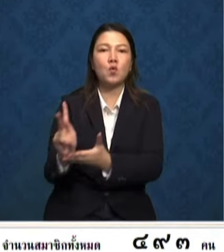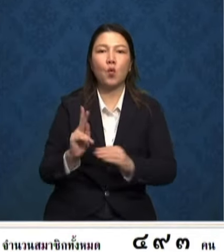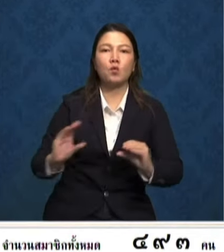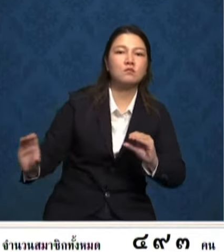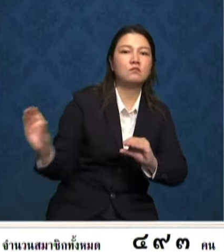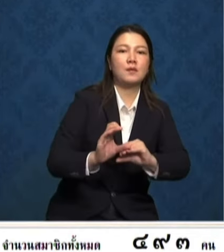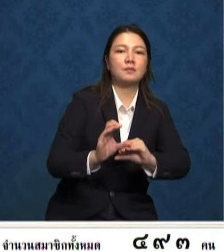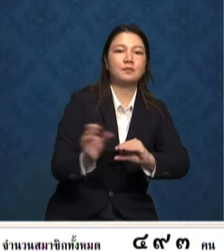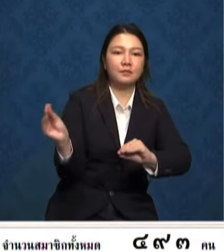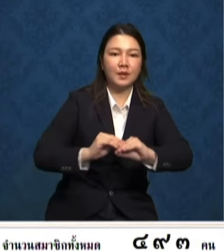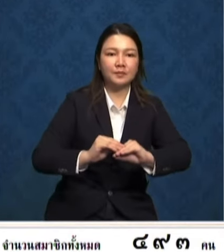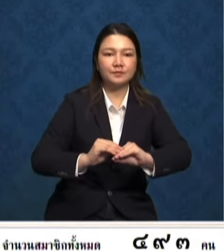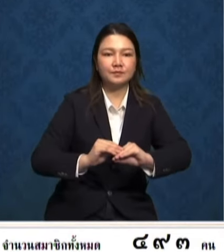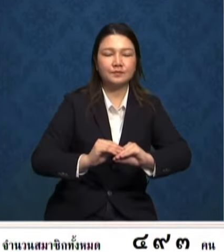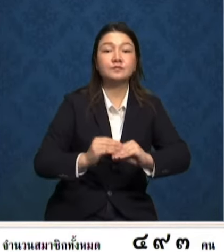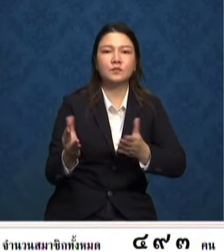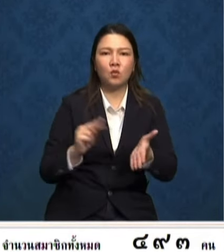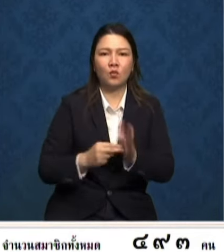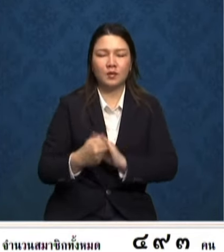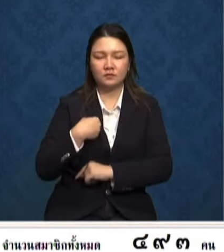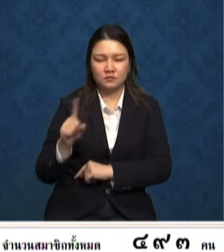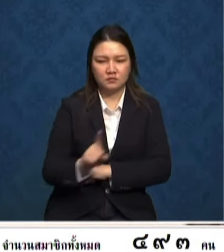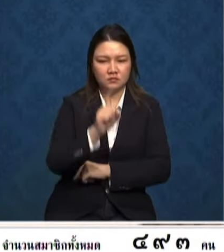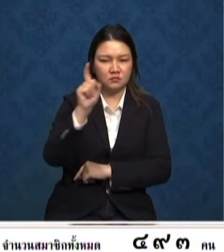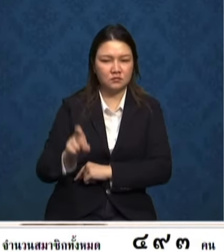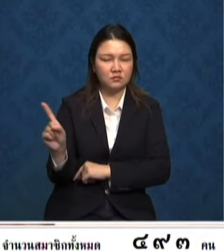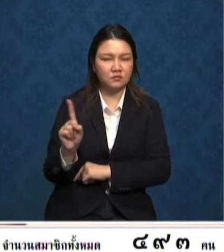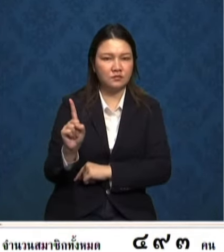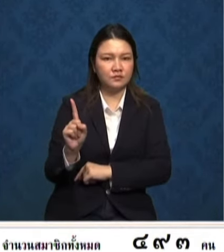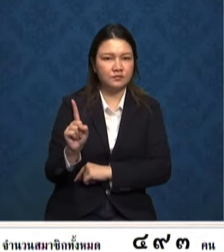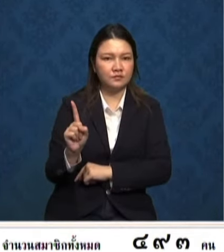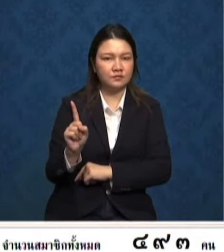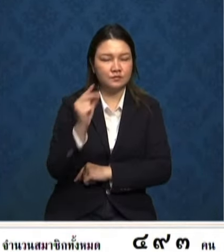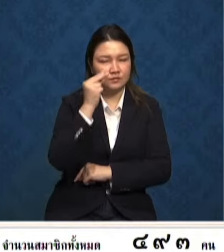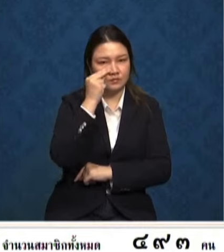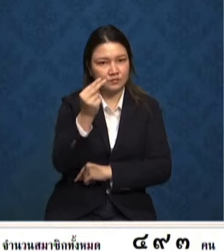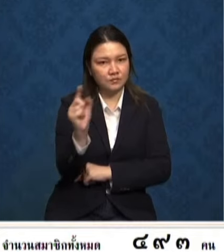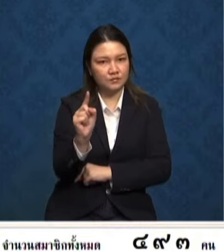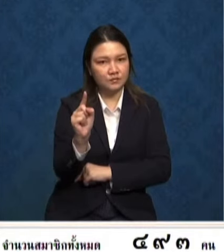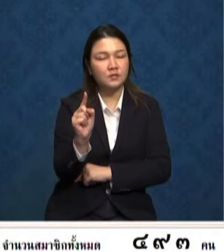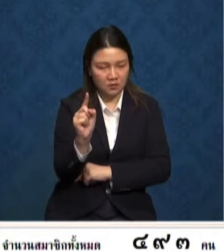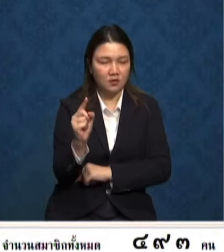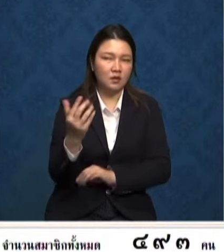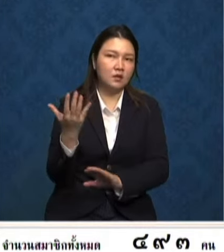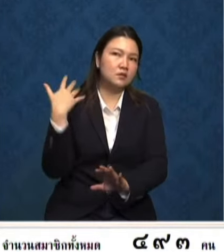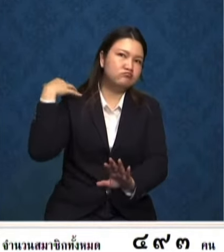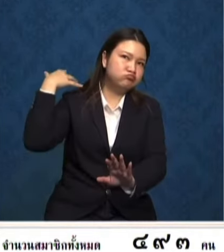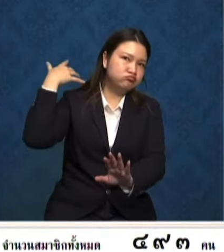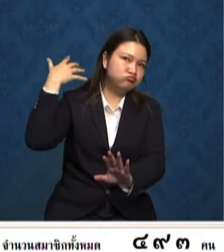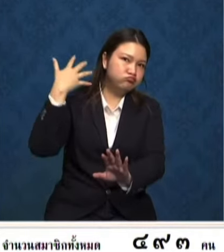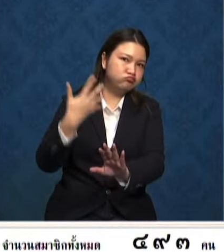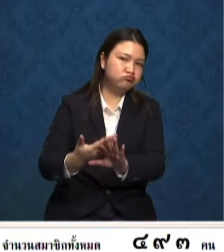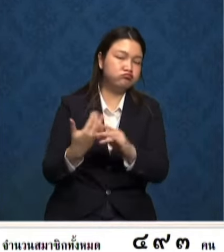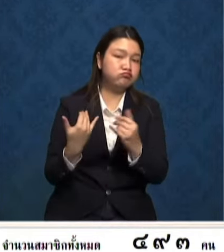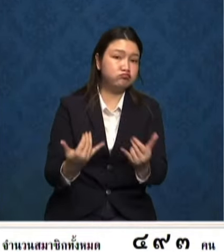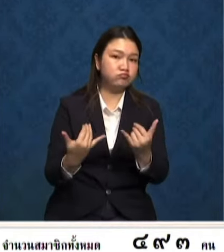ติมตรงนี้ผมมีข้อสังเกตเพิ่มเติมนะครับว่าตลอดระยะเวลาที่ผ่านมา